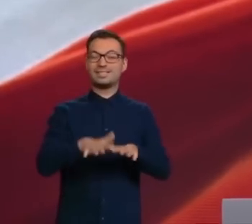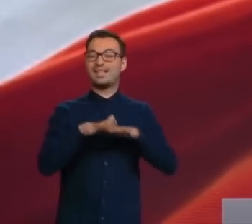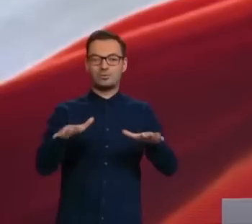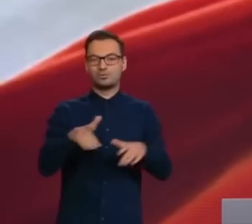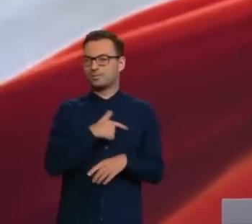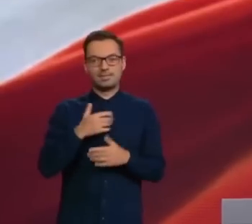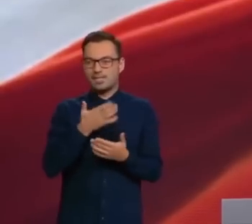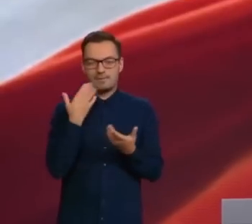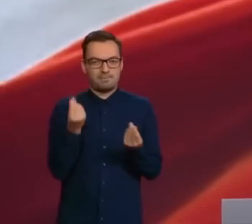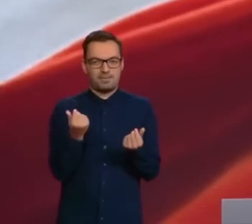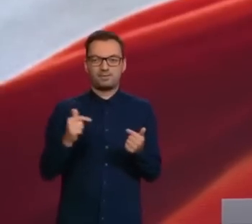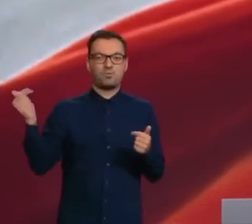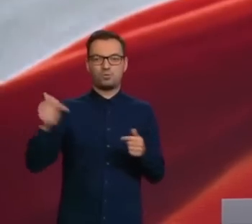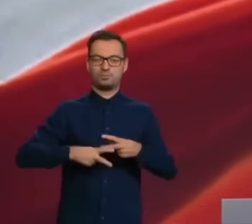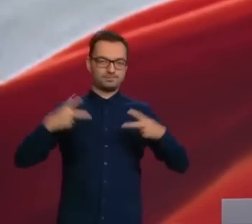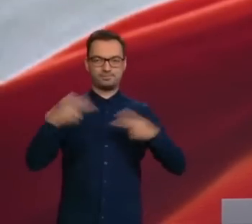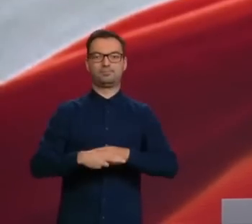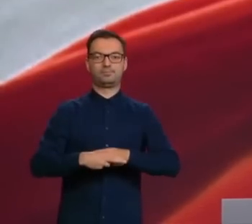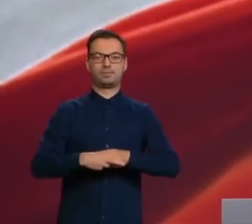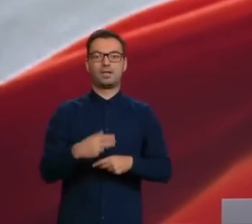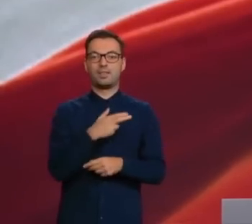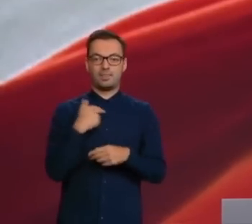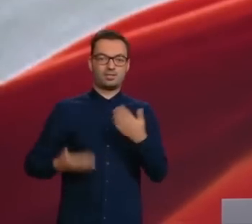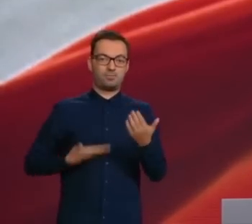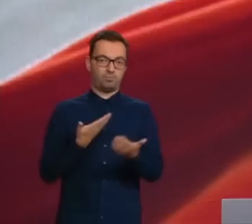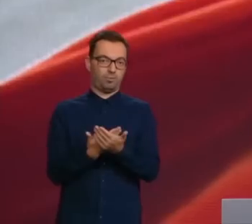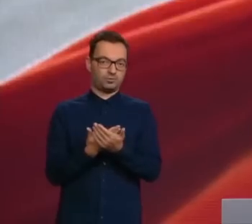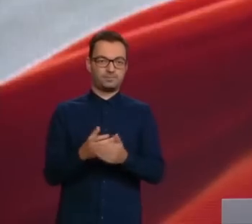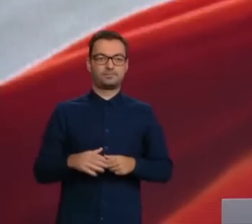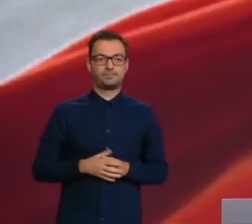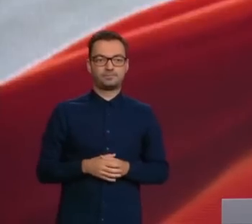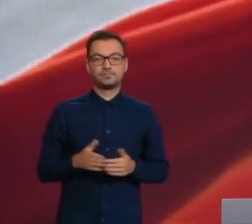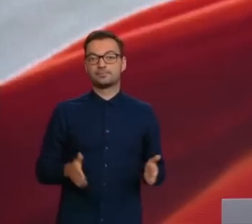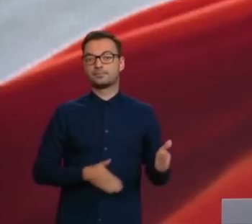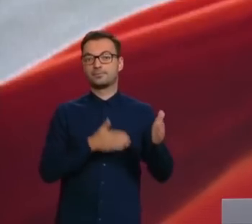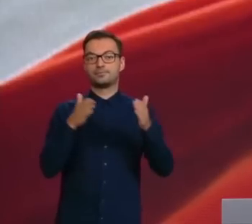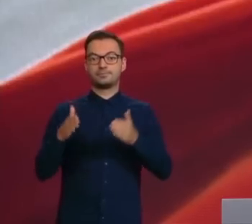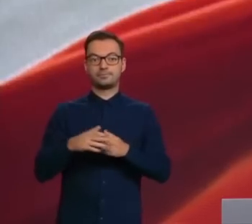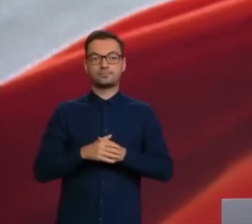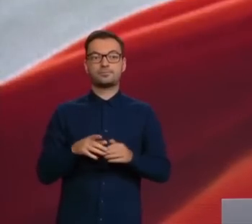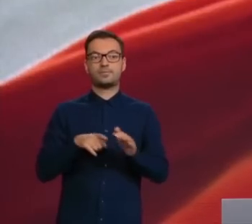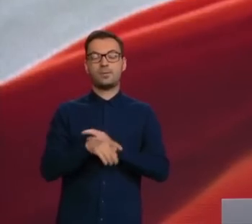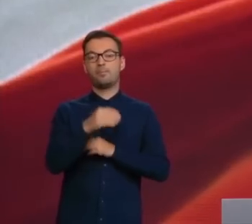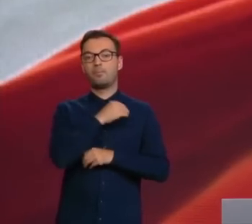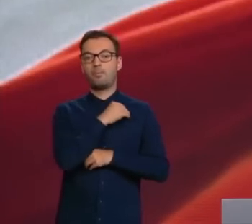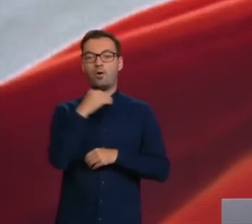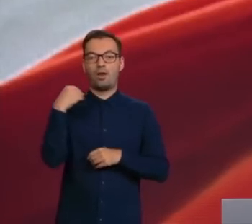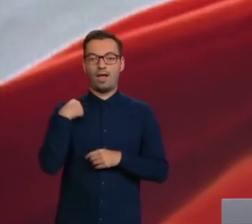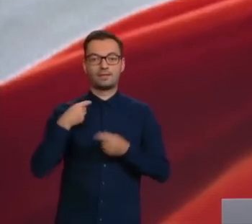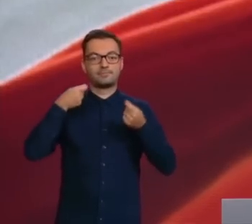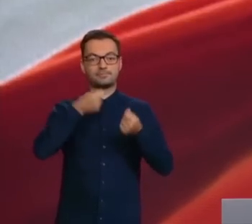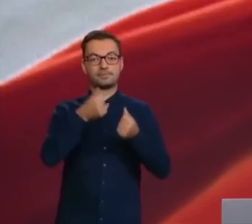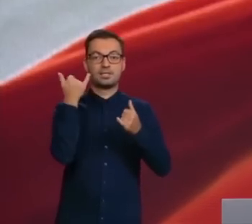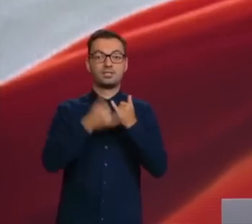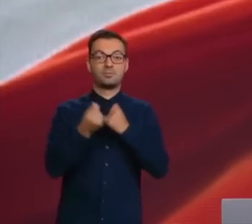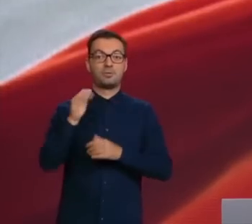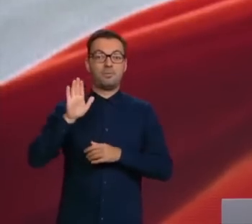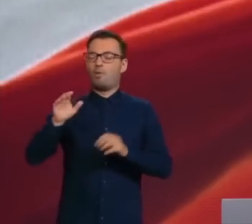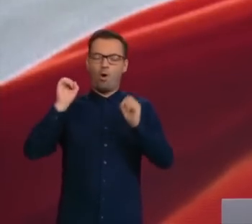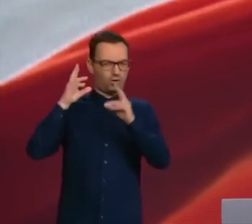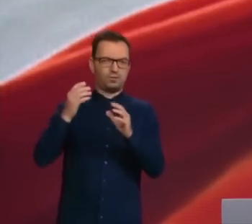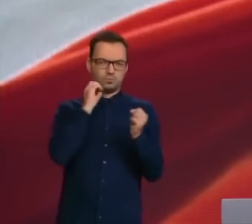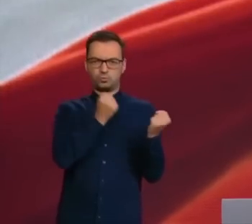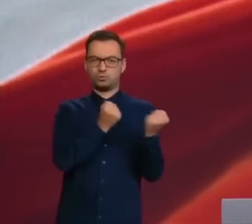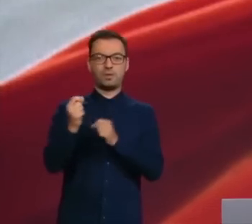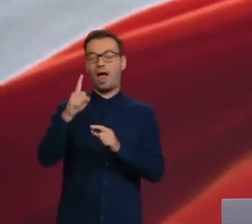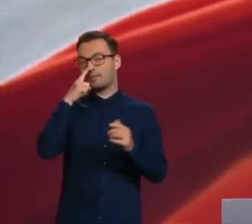nas na to. To trzeba przyciąć i to jest propozycja oszczędności. Jeżeli chodzi o świadczenia dla Polaków, jeżeli będą pieniądze, należy je utrzymać, ale przede